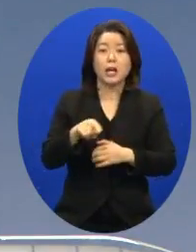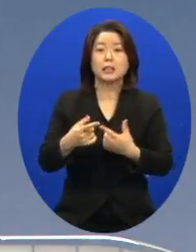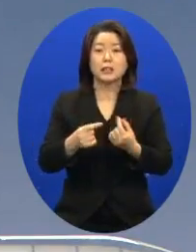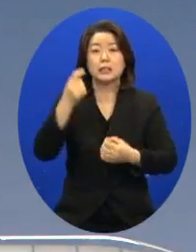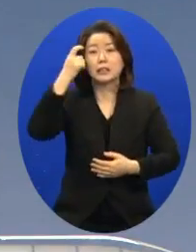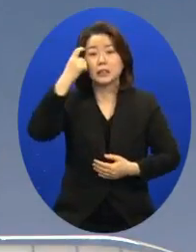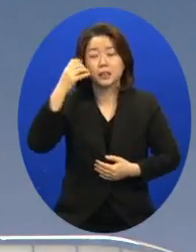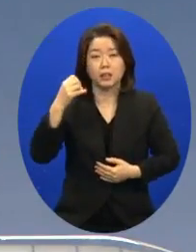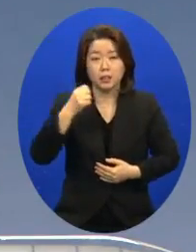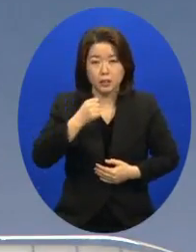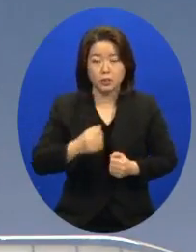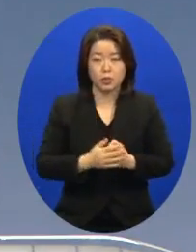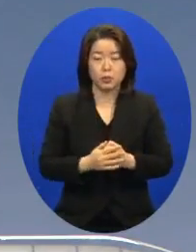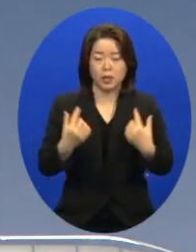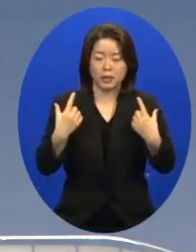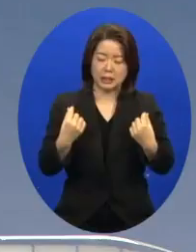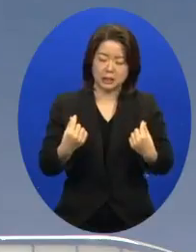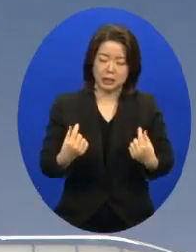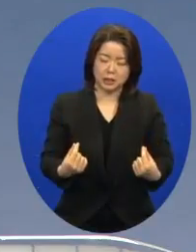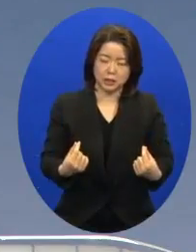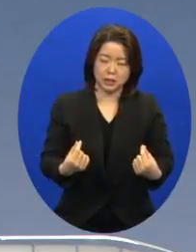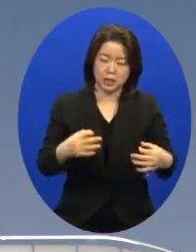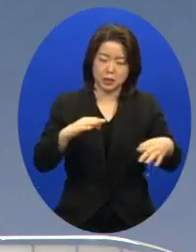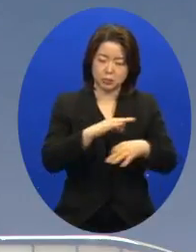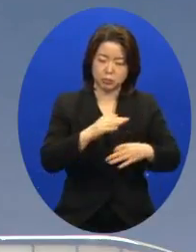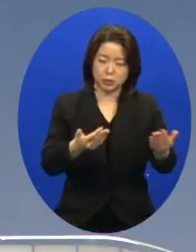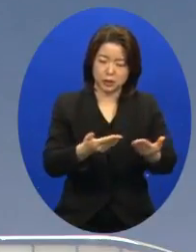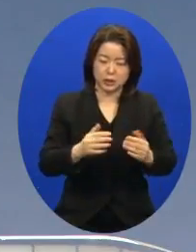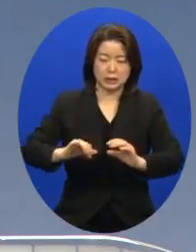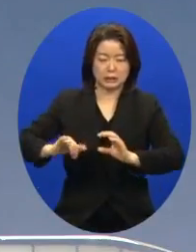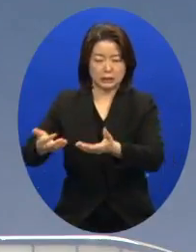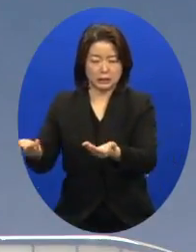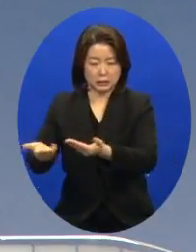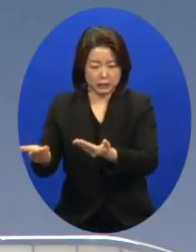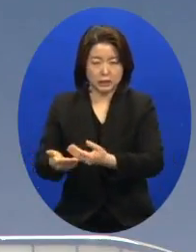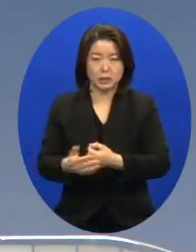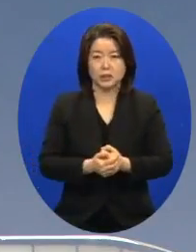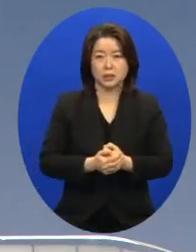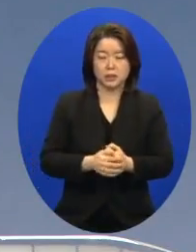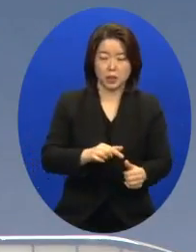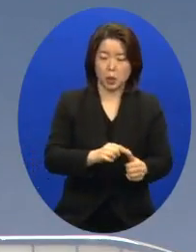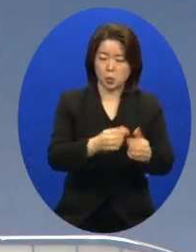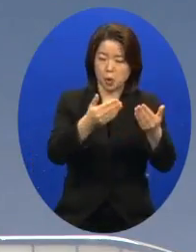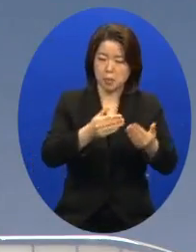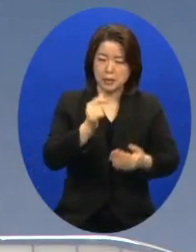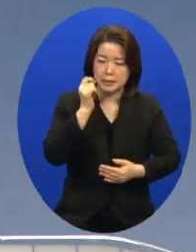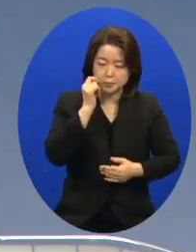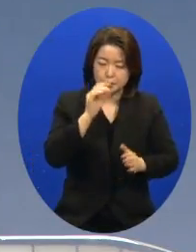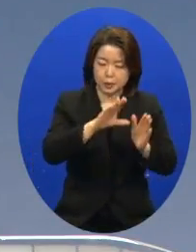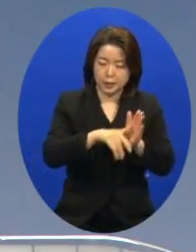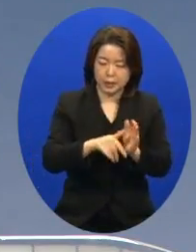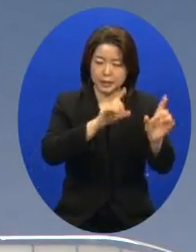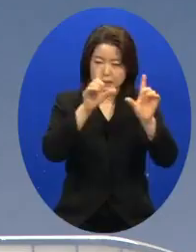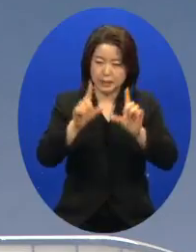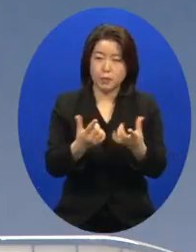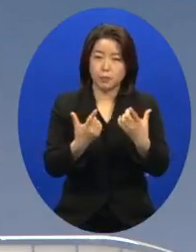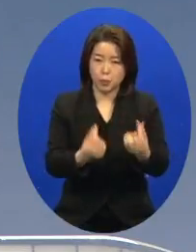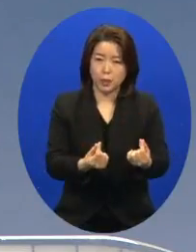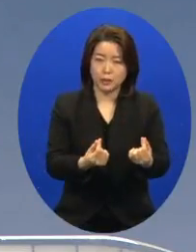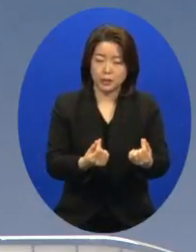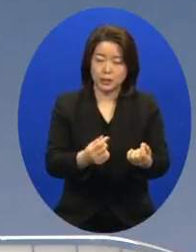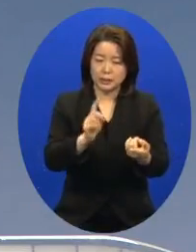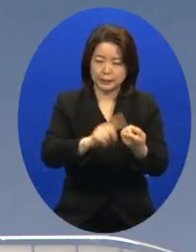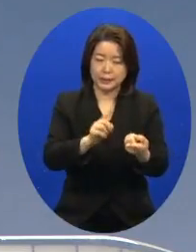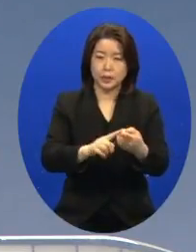생각하고 여전히 불이 안 이를 세상 1 구원받지 못했을 때 살았던 삶 그대로